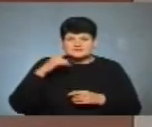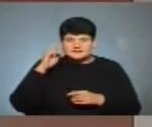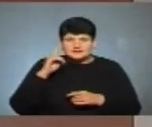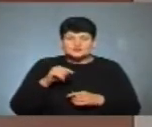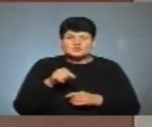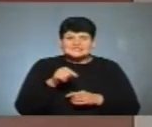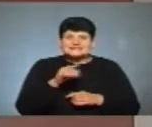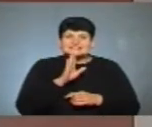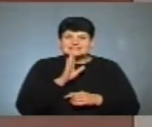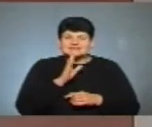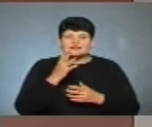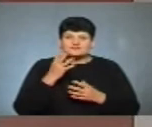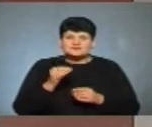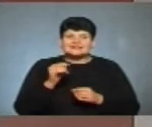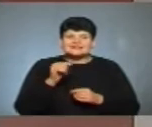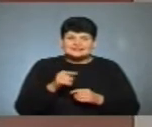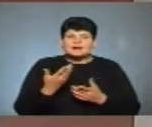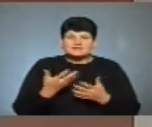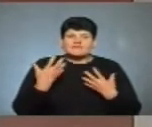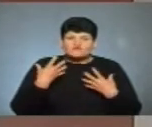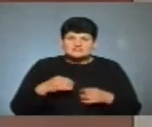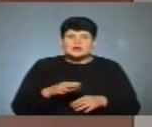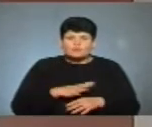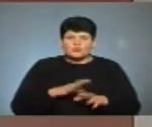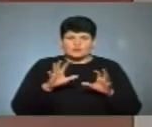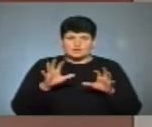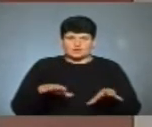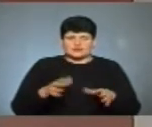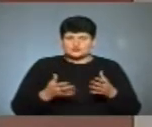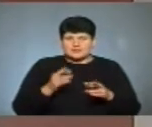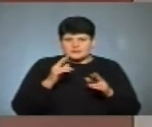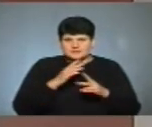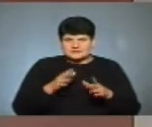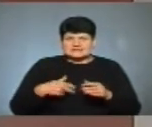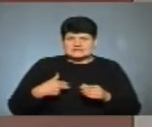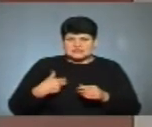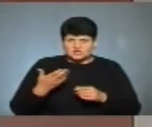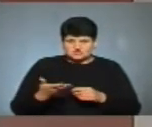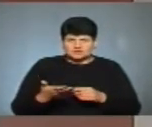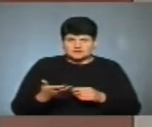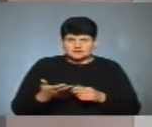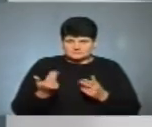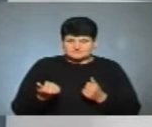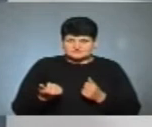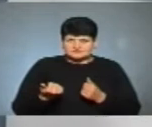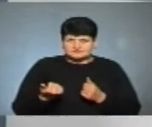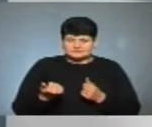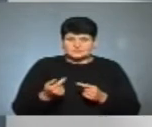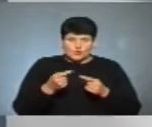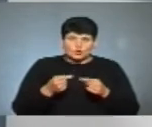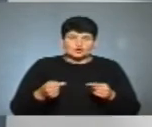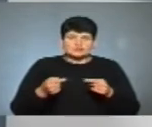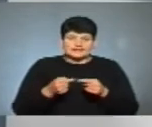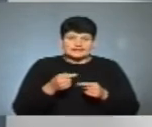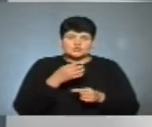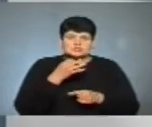саме ці жінки стали вже там, де вони й були головами, так? То я, якщо я не помиляюся, це Заліщики, так? Це, конкретно